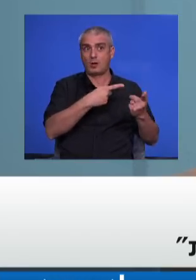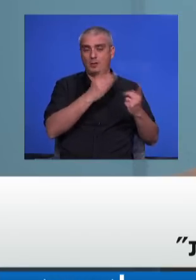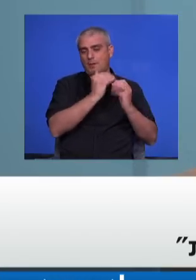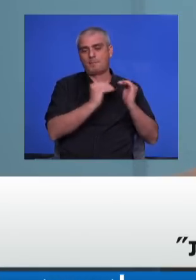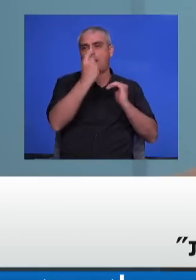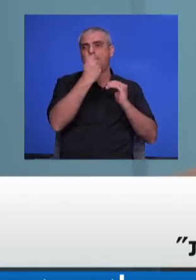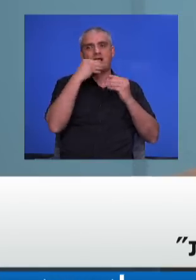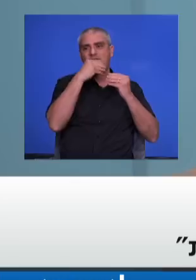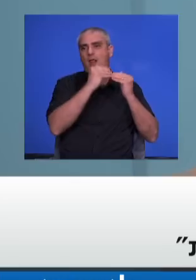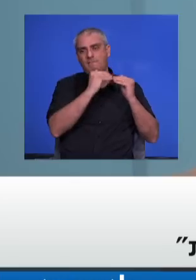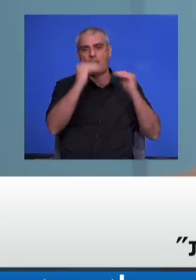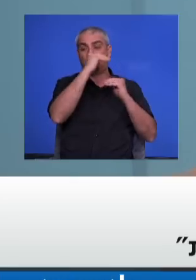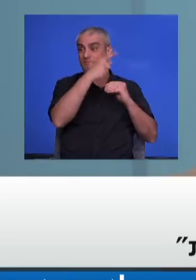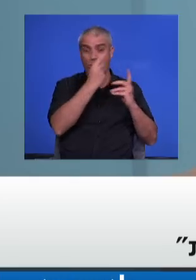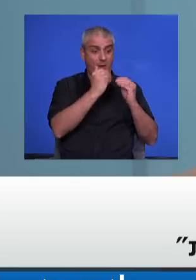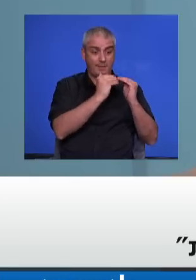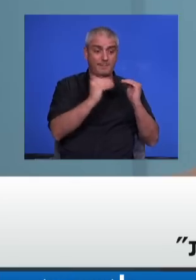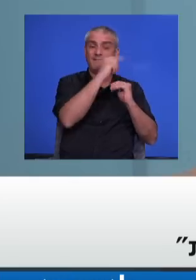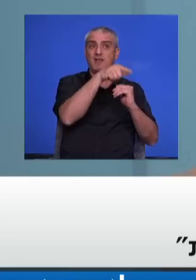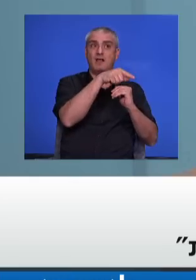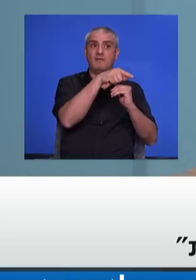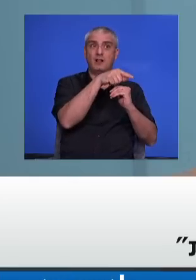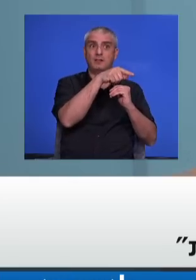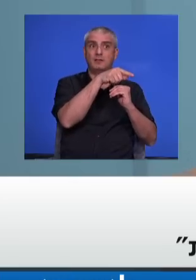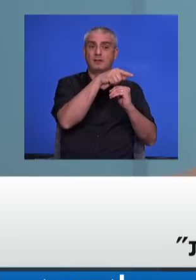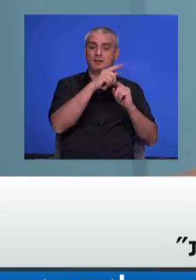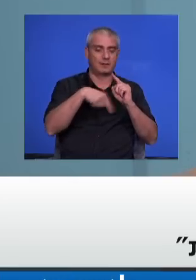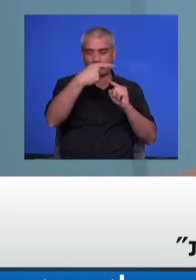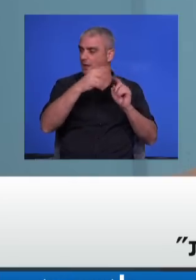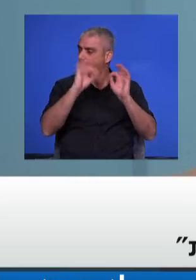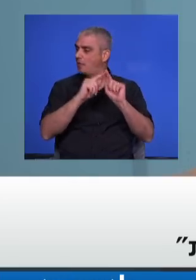מחיר הפלאפל. וכשהוא מעלה את מחיר הפלאפל, הבא